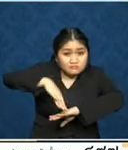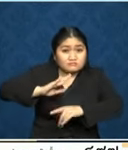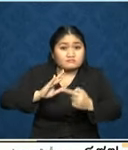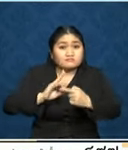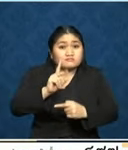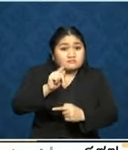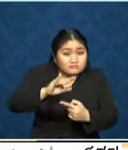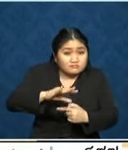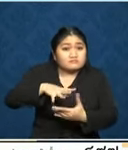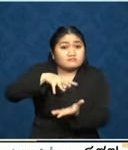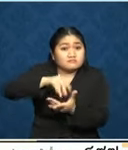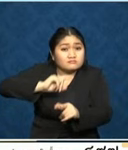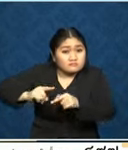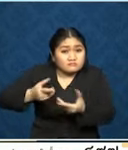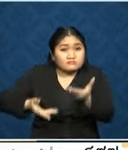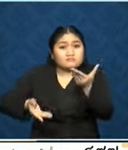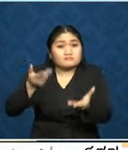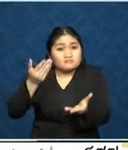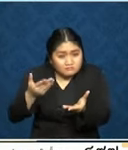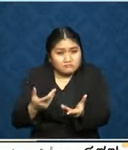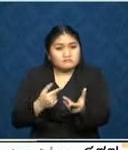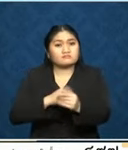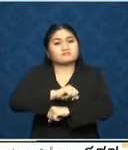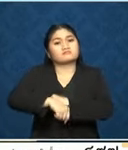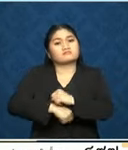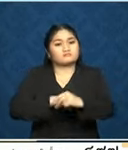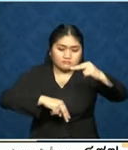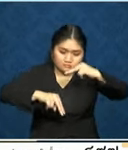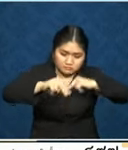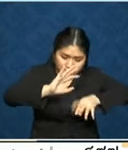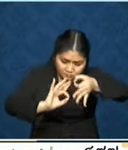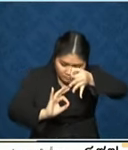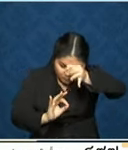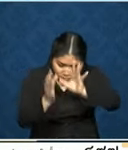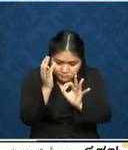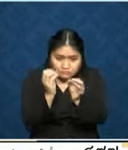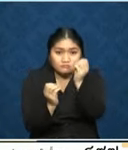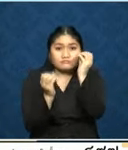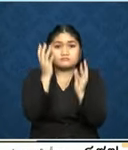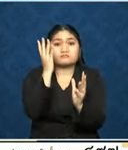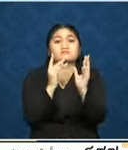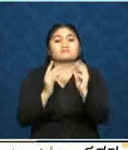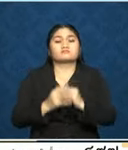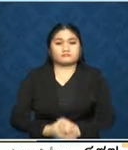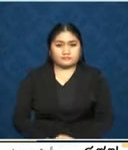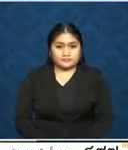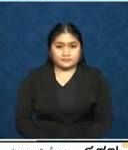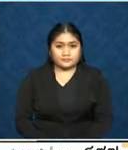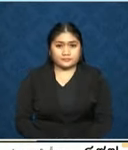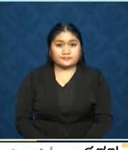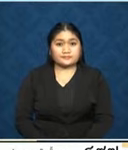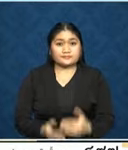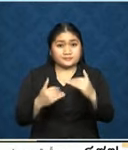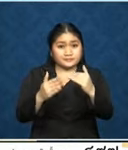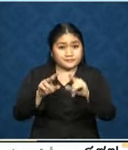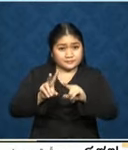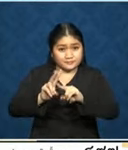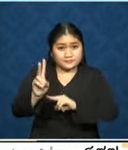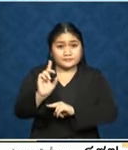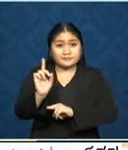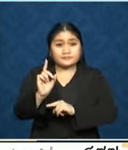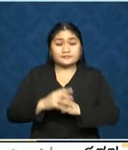เพื่อปฏิบัติการควบคุมป้องกันไฟป่าได้อย่างมีประสิทธิภาพมากขึ้นค่ะเรื่องที่ 2